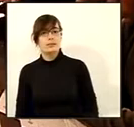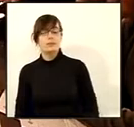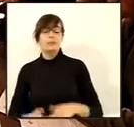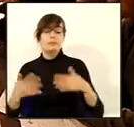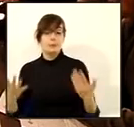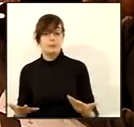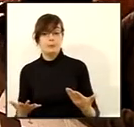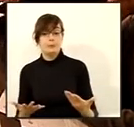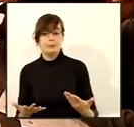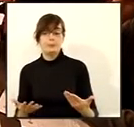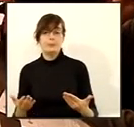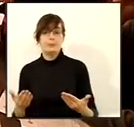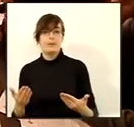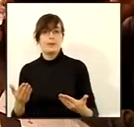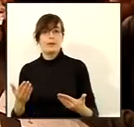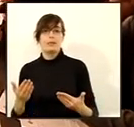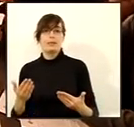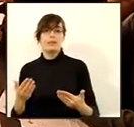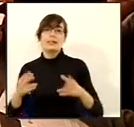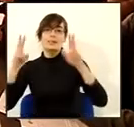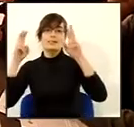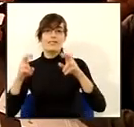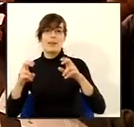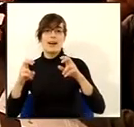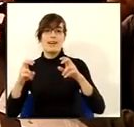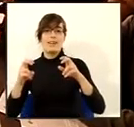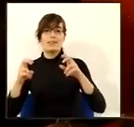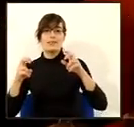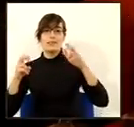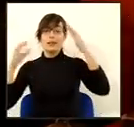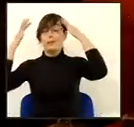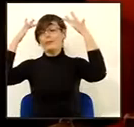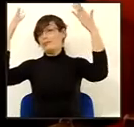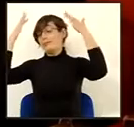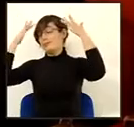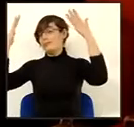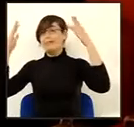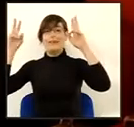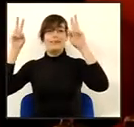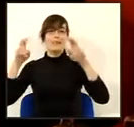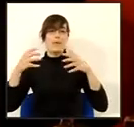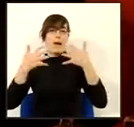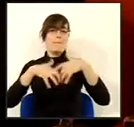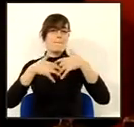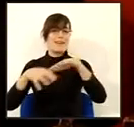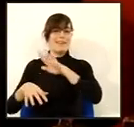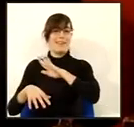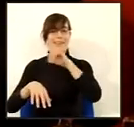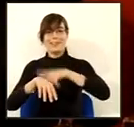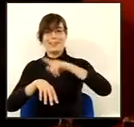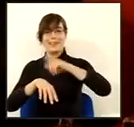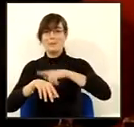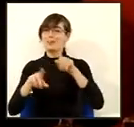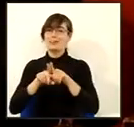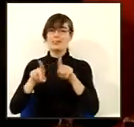Bé, començarem desplaçant-nos en termes de ciència-ficció pel que s'anomena la maquinària del temps, per demostrar el cinisme